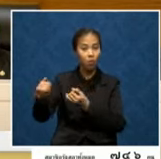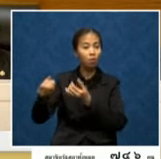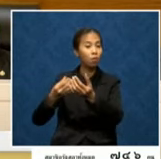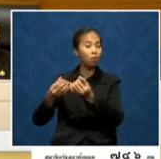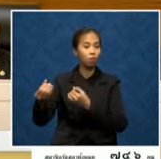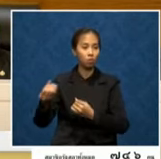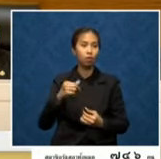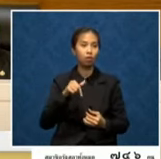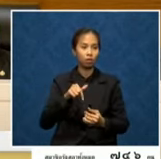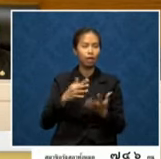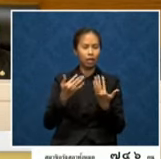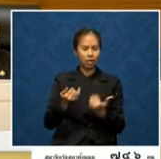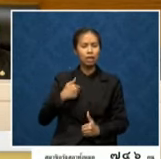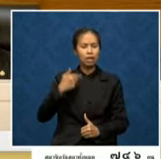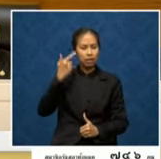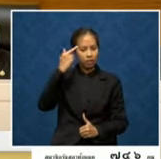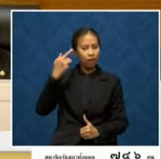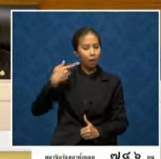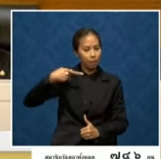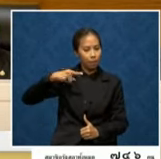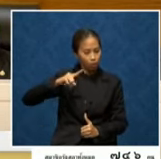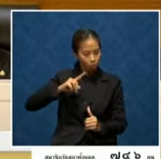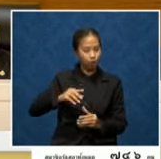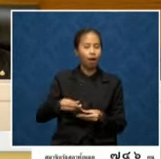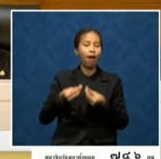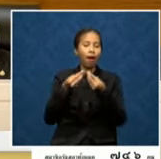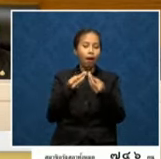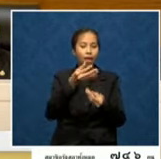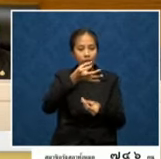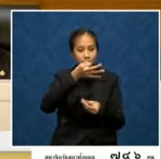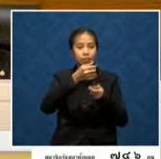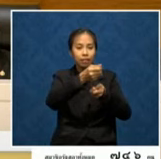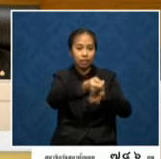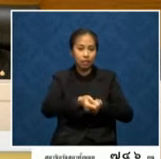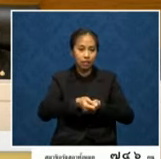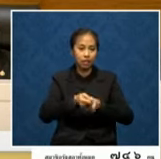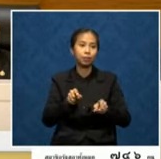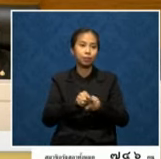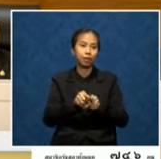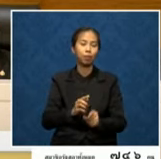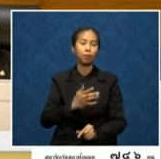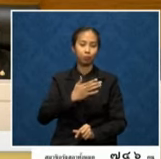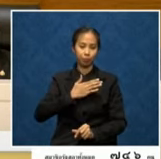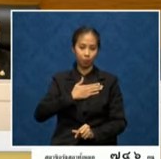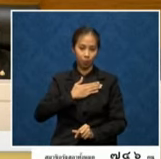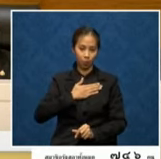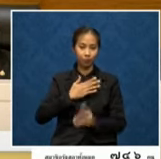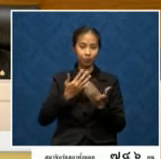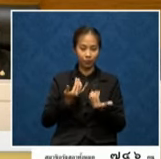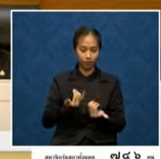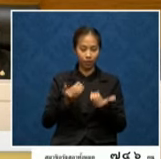เป็นประโยชน์กับพี่น้องเกษตรกรต่อไปกระผมในนามของกระทรวงเกษตรและสหกรณ์ต้องขอ